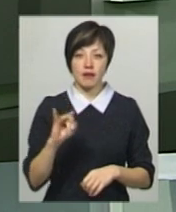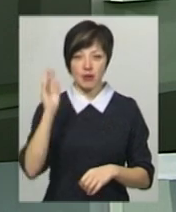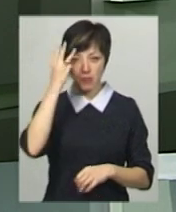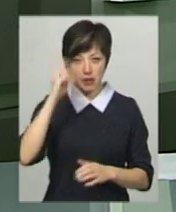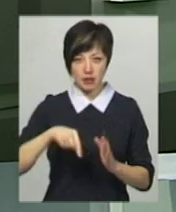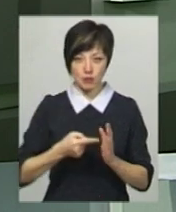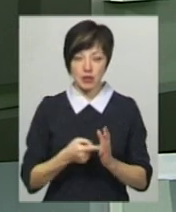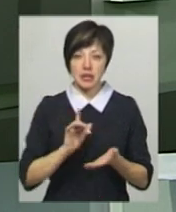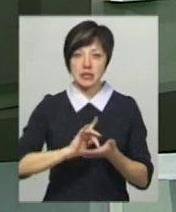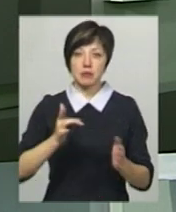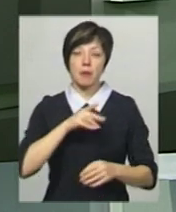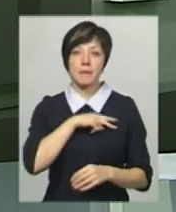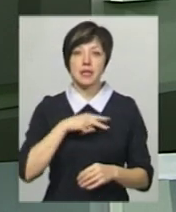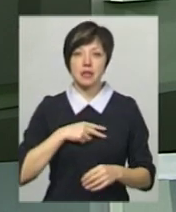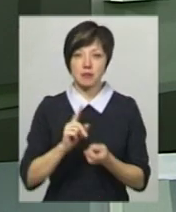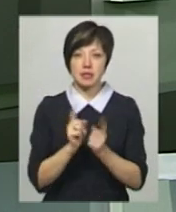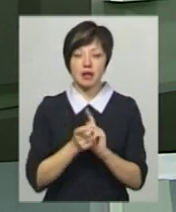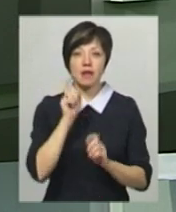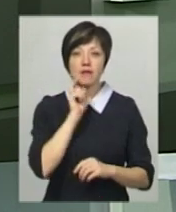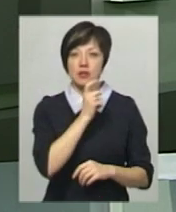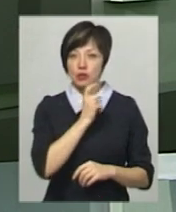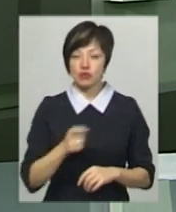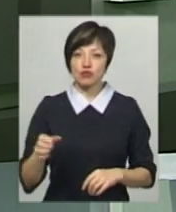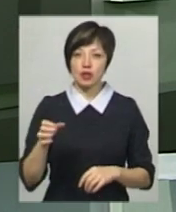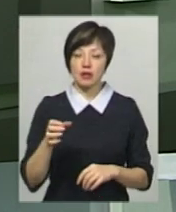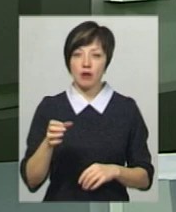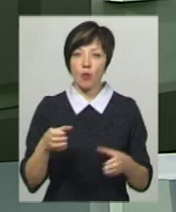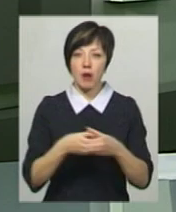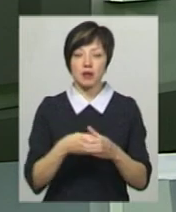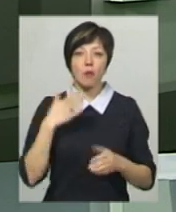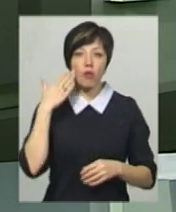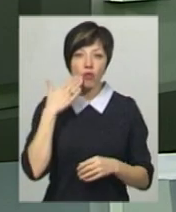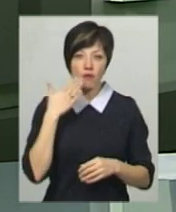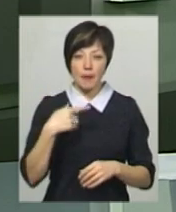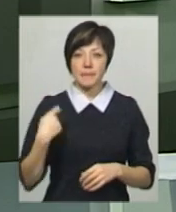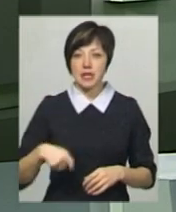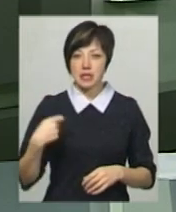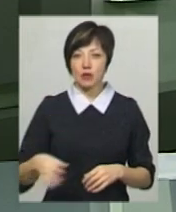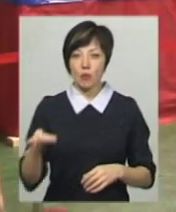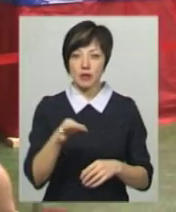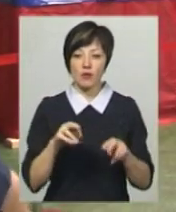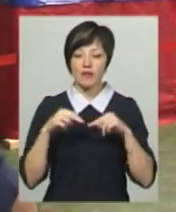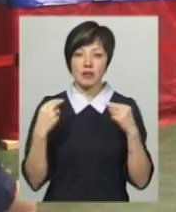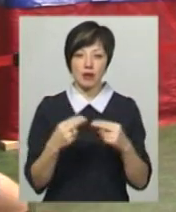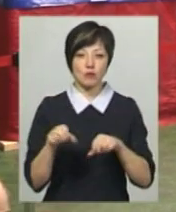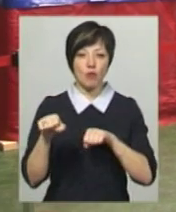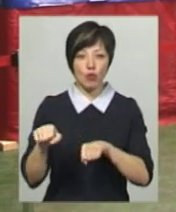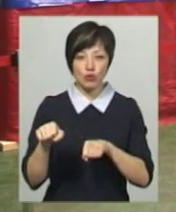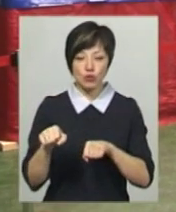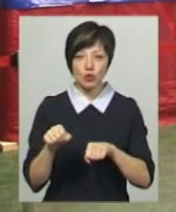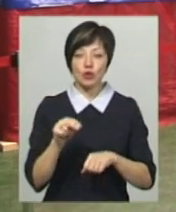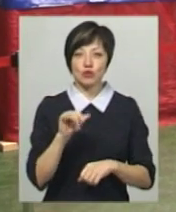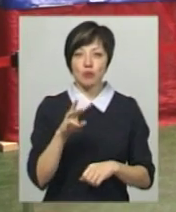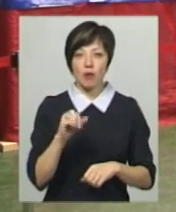Хмельницькому. Срібними призерами стали вінничани, бронзовими – команда Молдови. Президент обласної федерації боксу Андрій